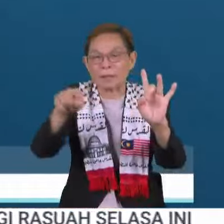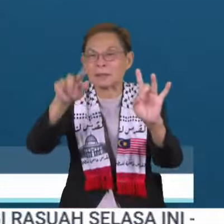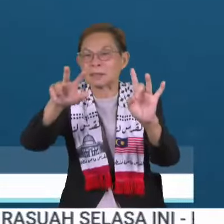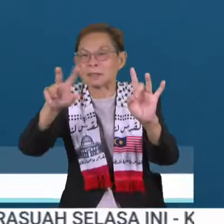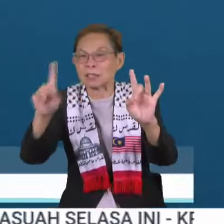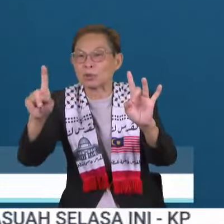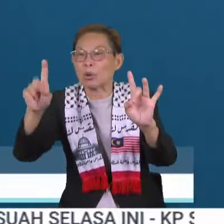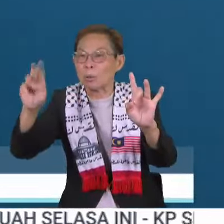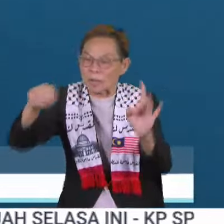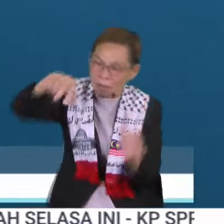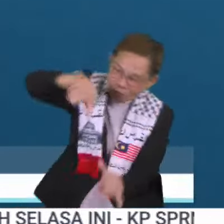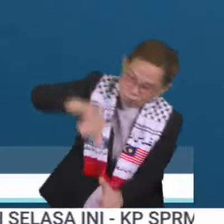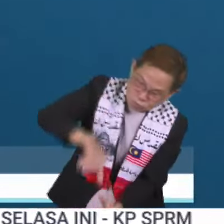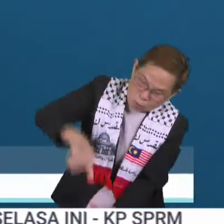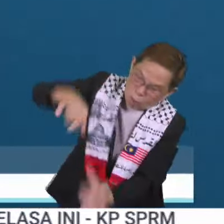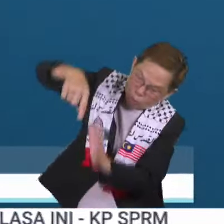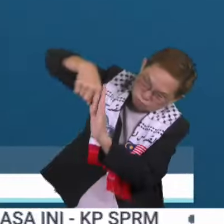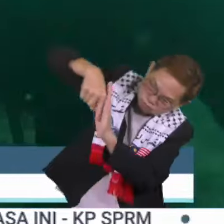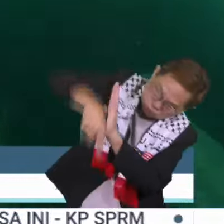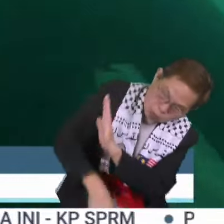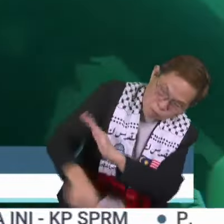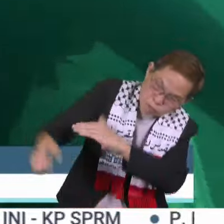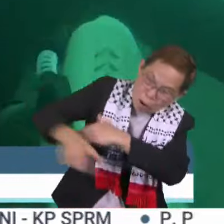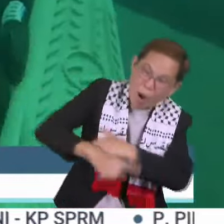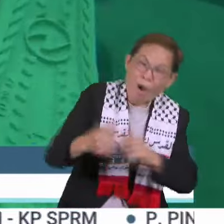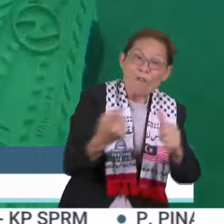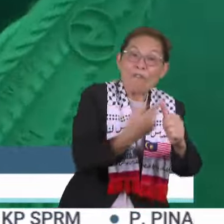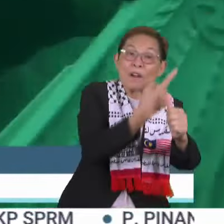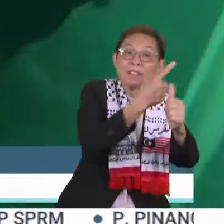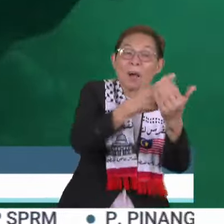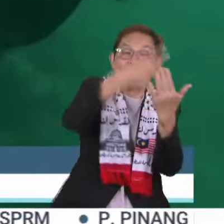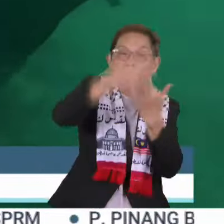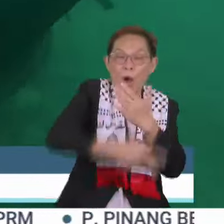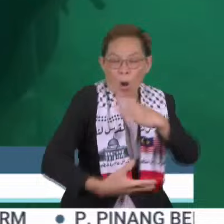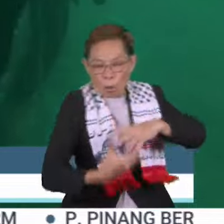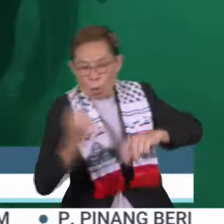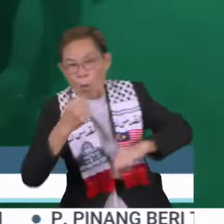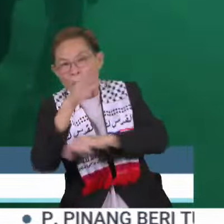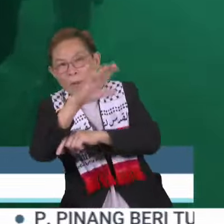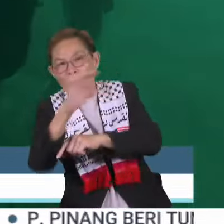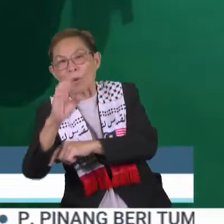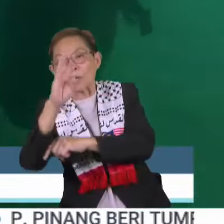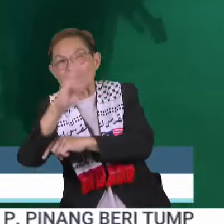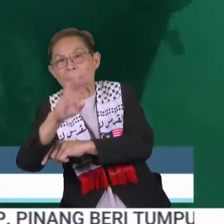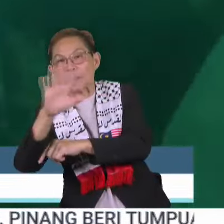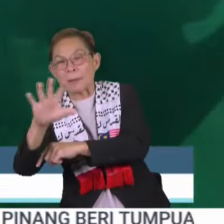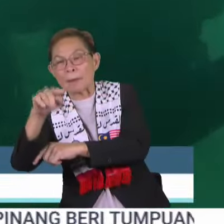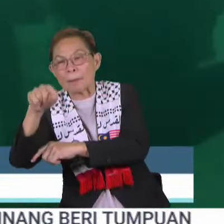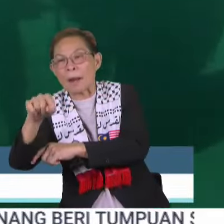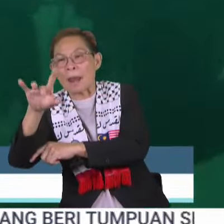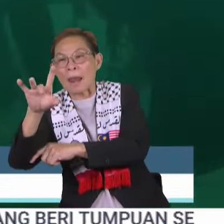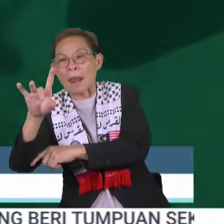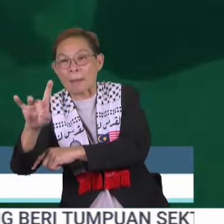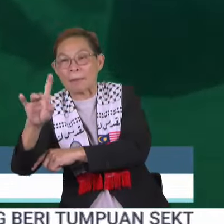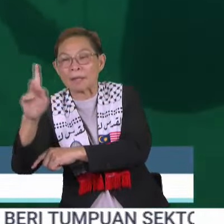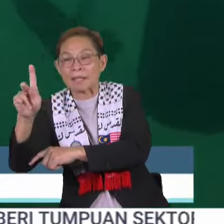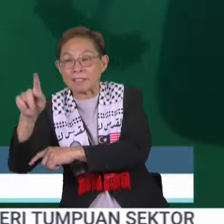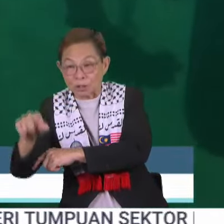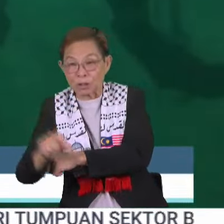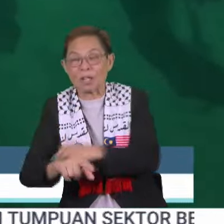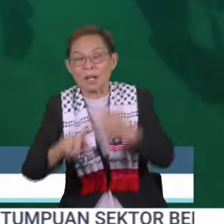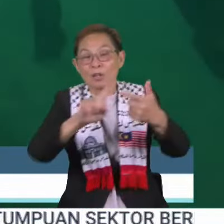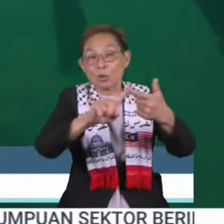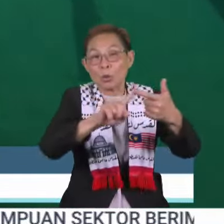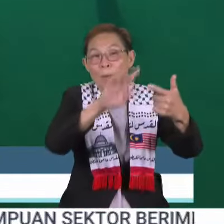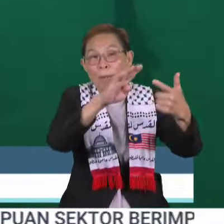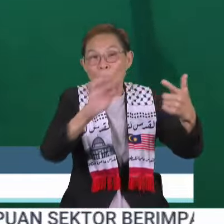meter di dasar laut. Siri pertama program berjaya membawa keluar pukat hanyut sebanyak 565.8 kilogram, siri